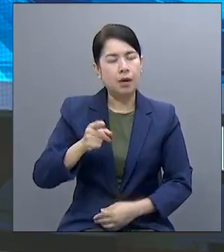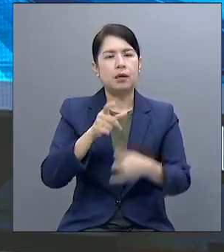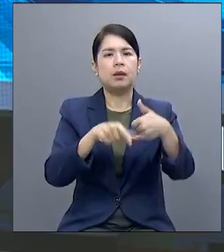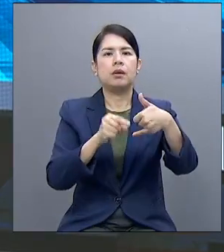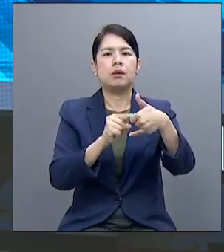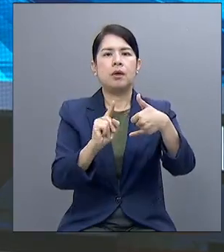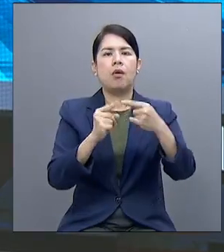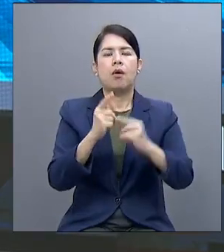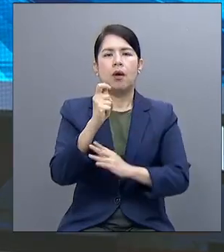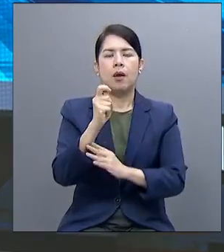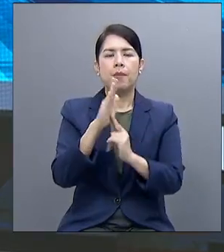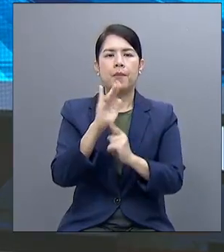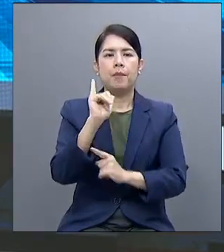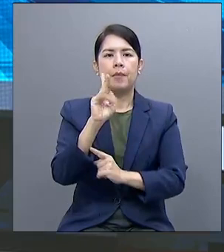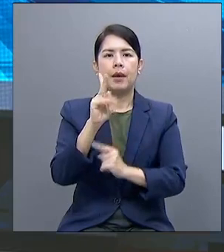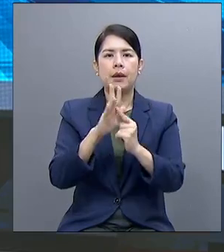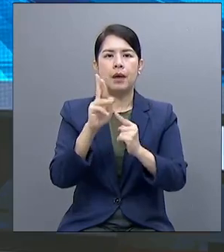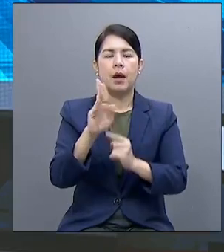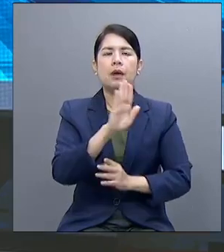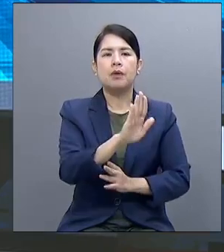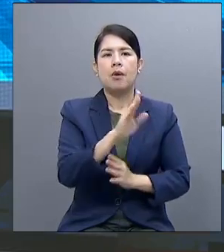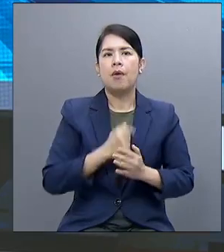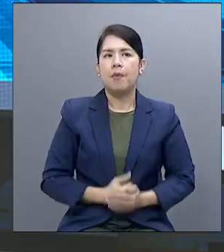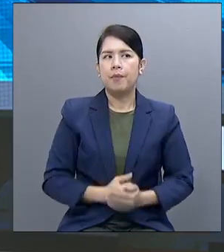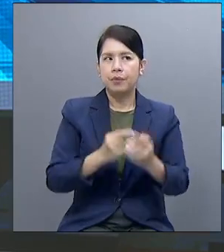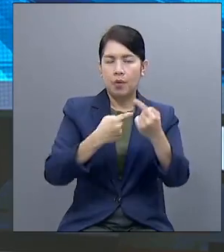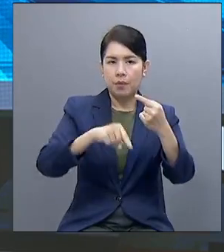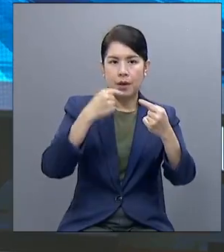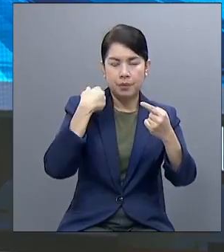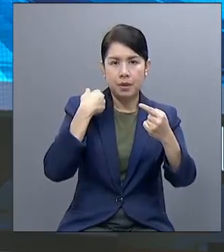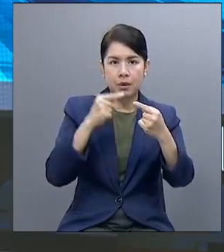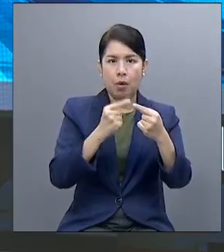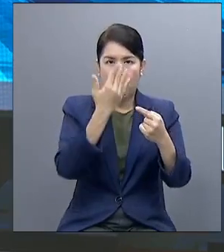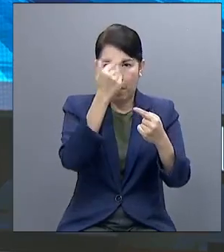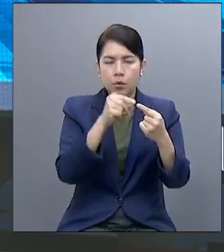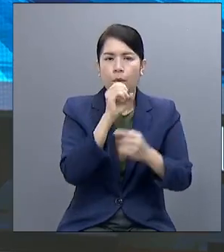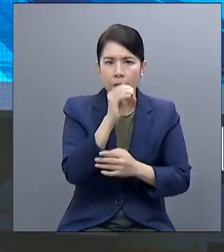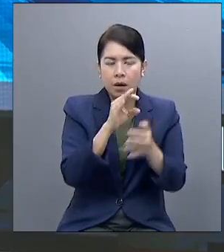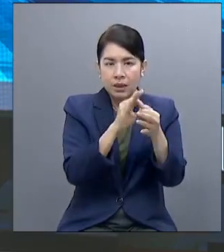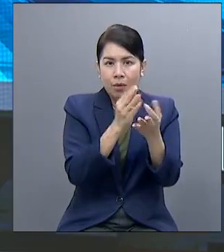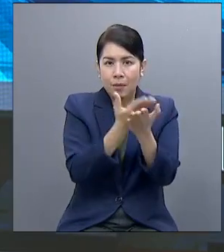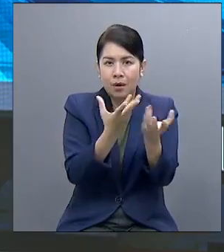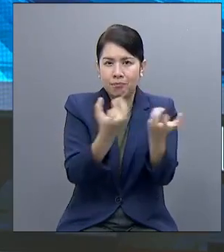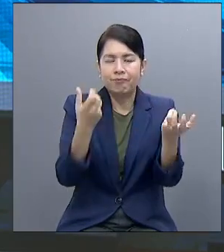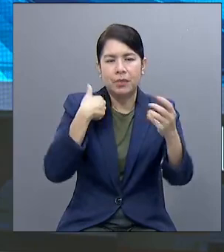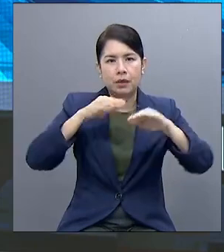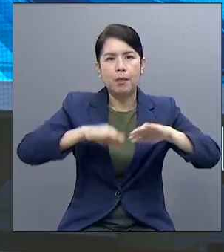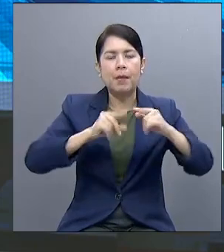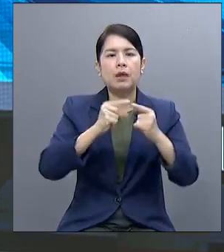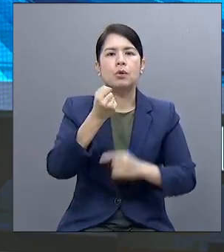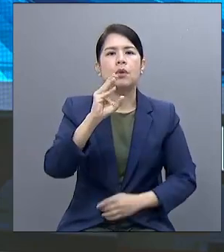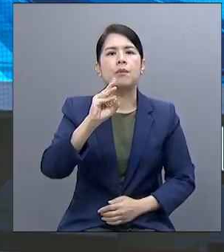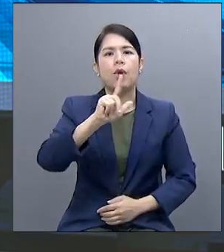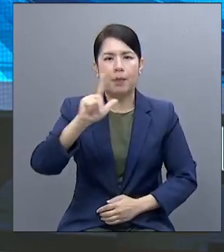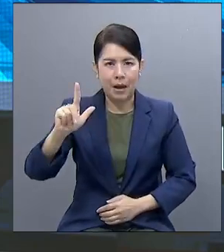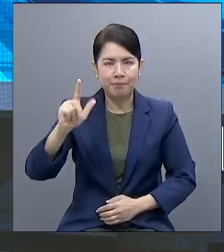มอัยการอาวุโสสำนักงานอัยการสูงสุดลงพื้นที่ไปนะคะท่านบอกว่าคร่าวๆแล้วมูลค่าความเสียหาย16ล้านบาทปรากฏว่